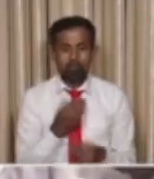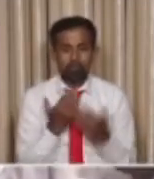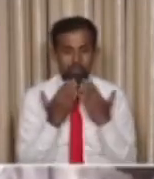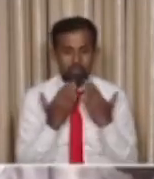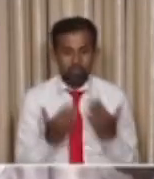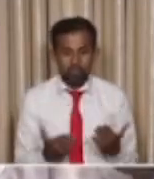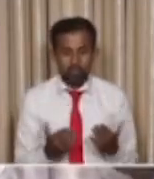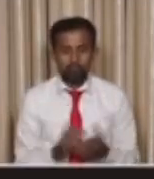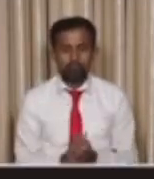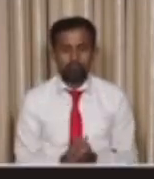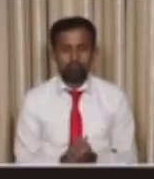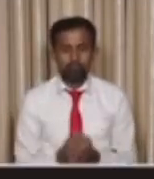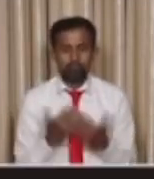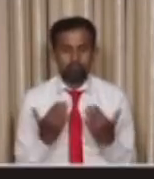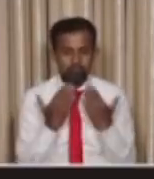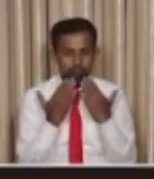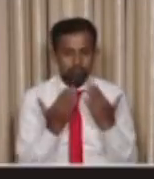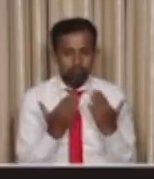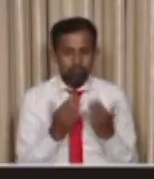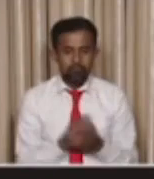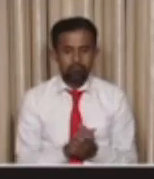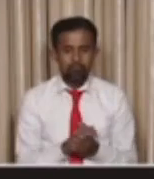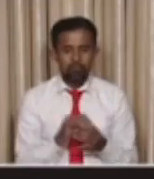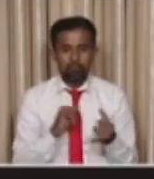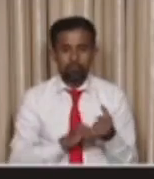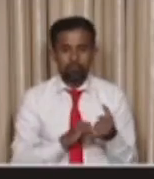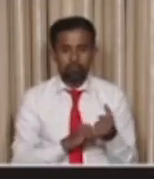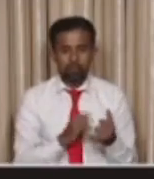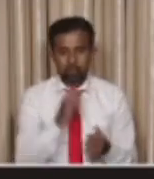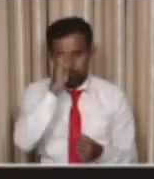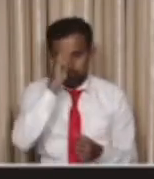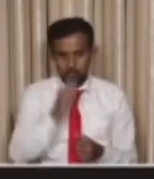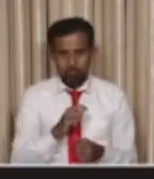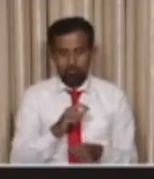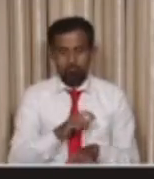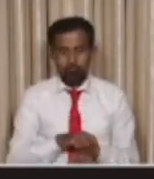ස්තුතිය ගෞරවපද කරනවා. බොහොම ස්තුතියි. ඊළඟට ගරු සරත් වීරසේකර මන්ත්‍රීතුමා ඔබතුමාට විනෝද මිනිත්තු